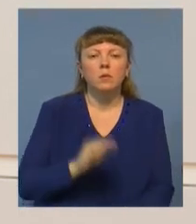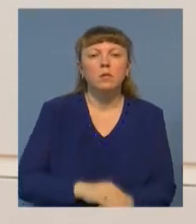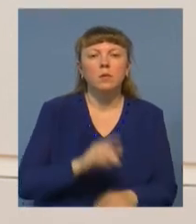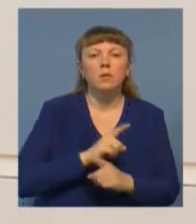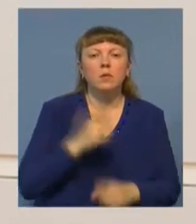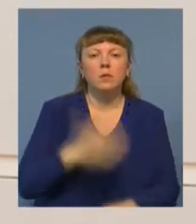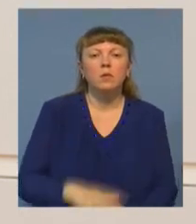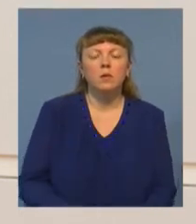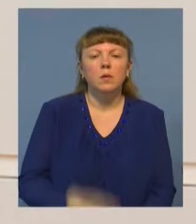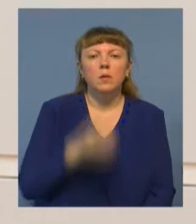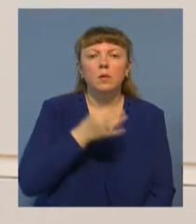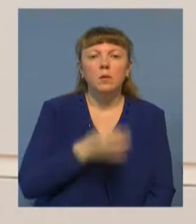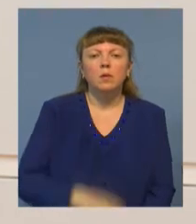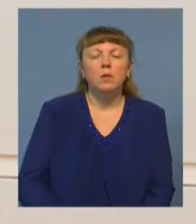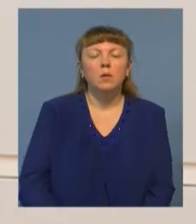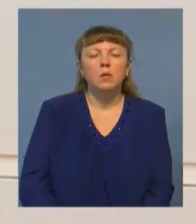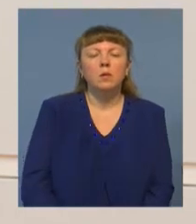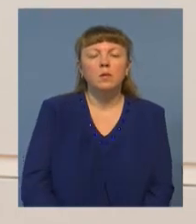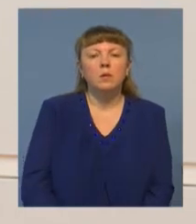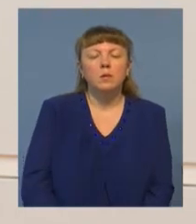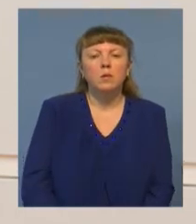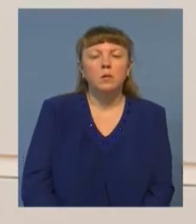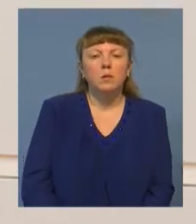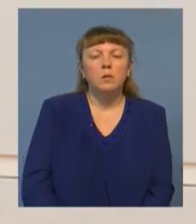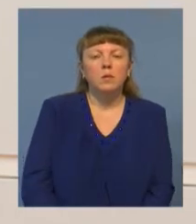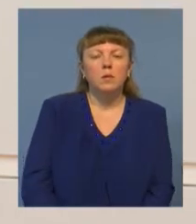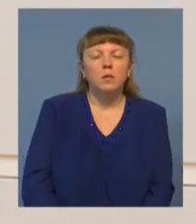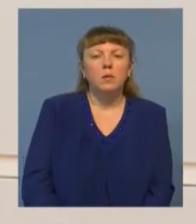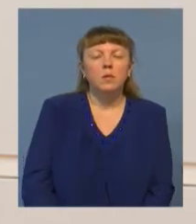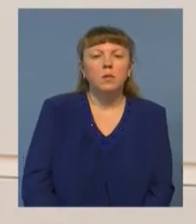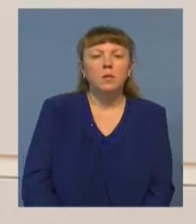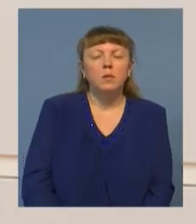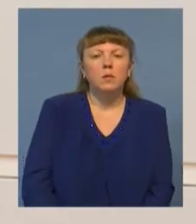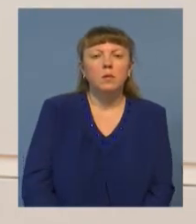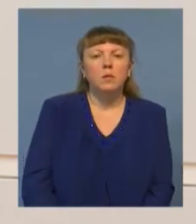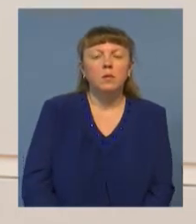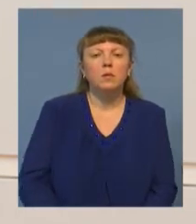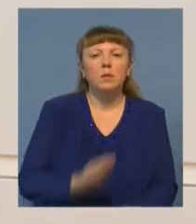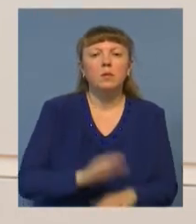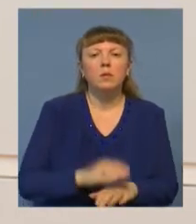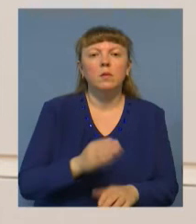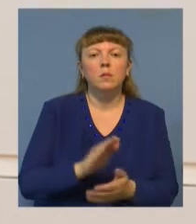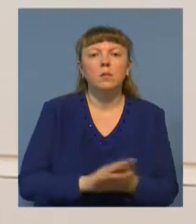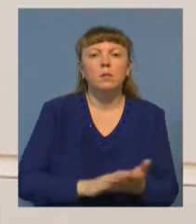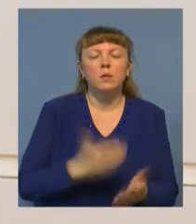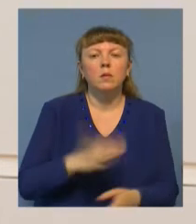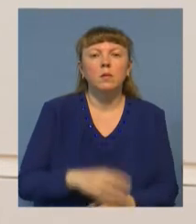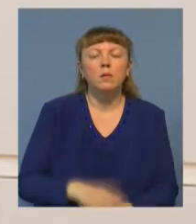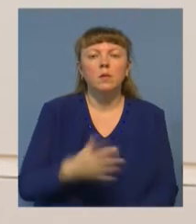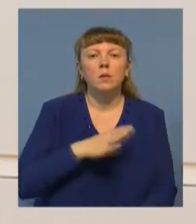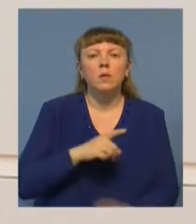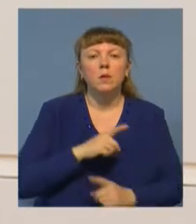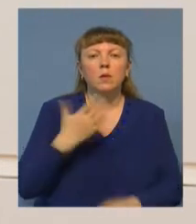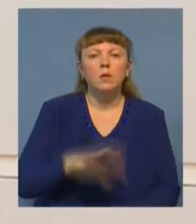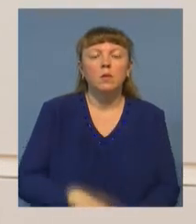смерти, да, вот хотелось бы отметить, полагают, что вот факт смерти и факт объявления гражданина